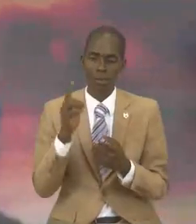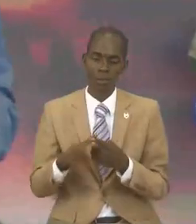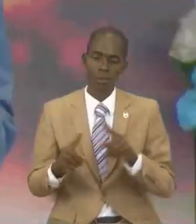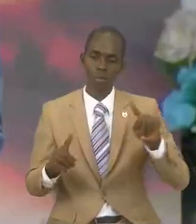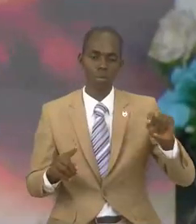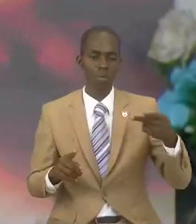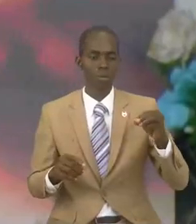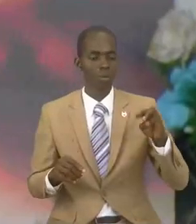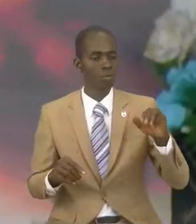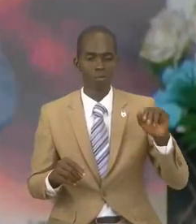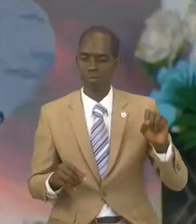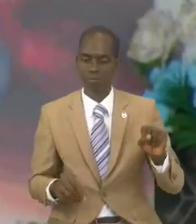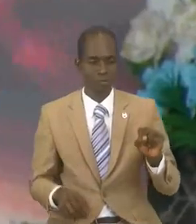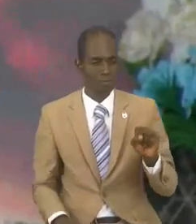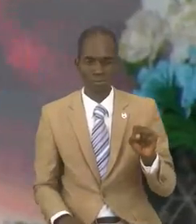Jésus lui dit,